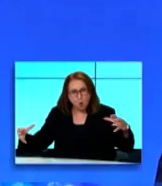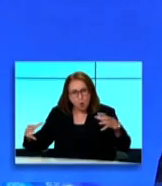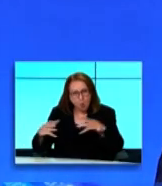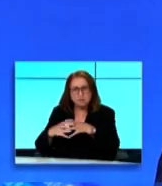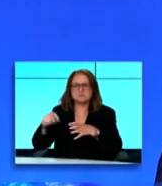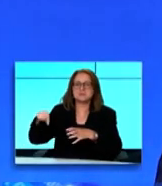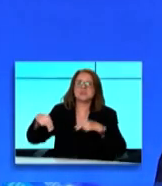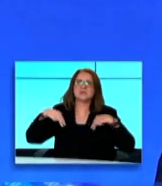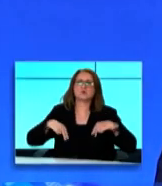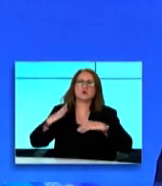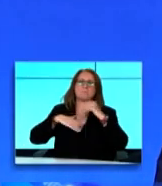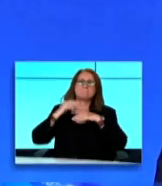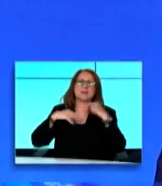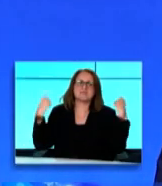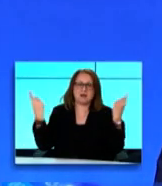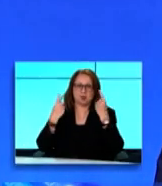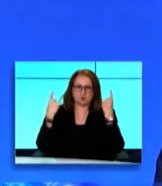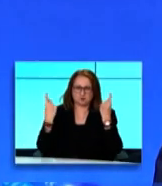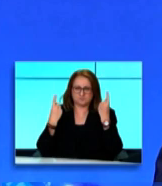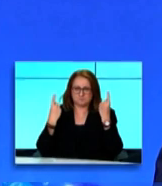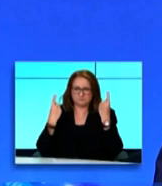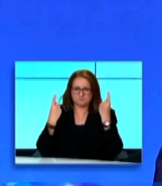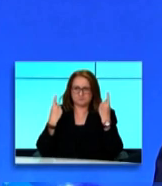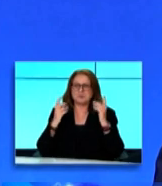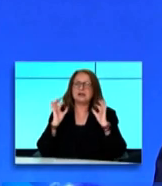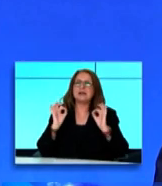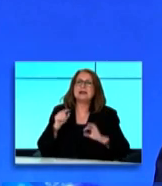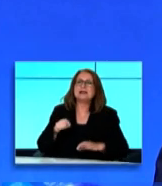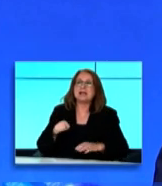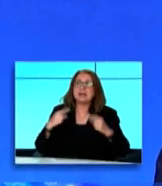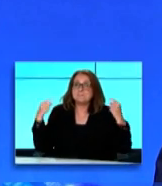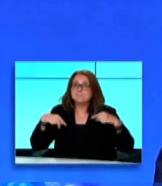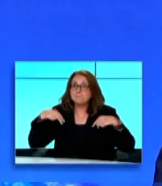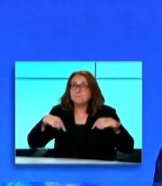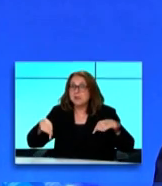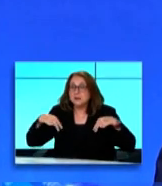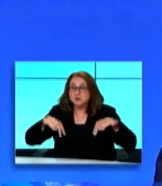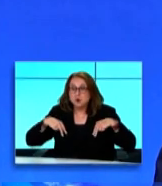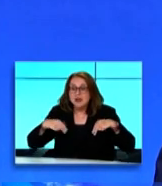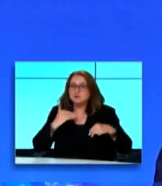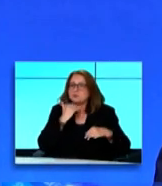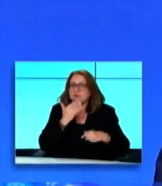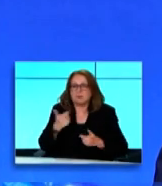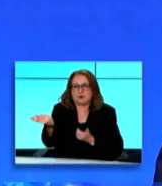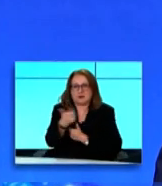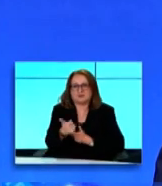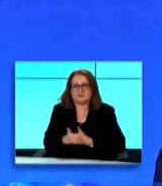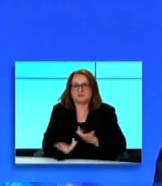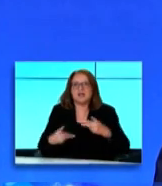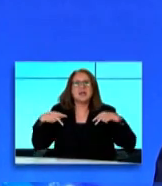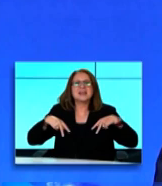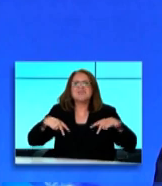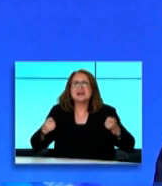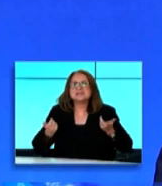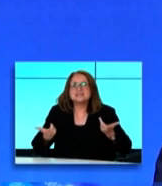Ο κύριος Μητσοτάκης δήλωσε πως καταλαβαίνει αυτό που αισθάνονται οι κάτοικοι της Εύβοιας, διαμηνύοντας πως δεν είναι μόνοι τους, το κράτος